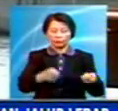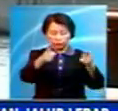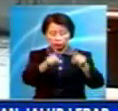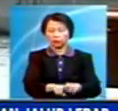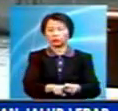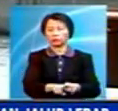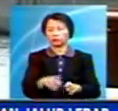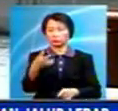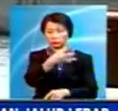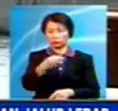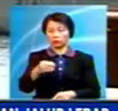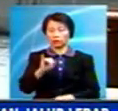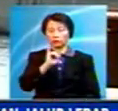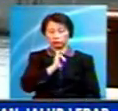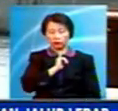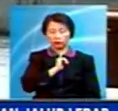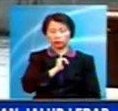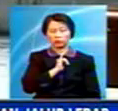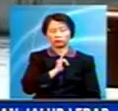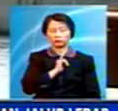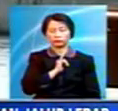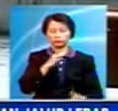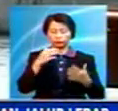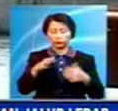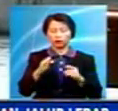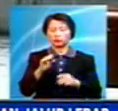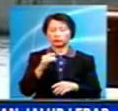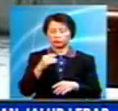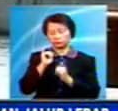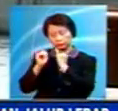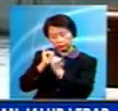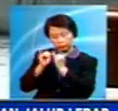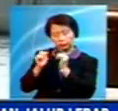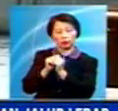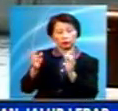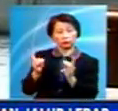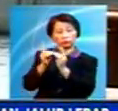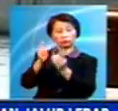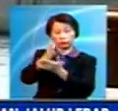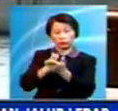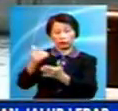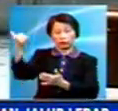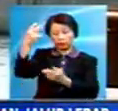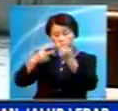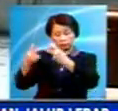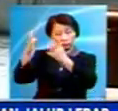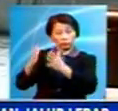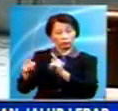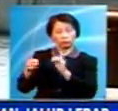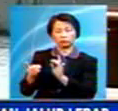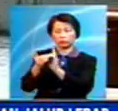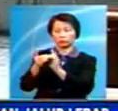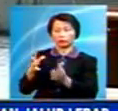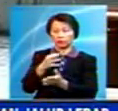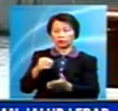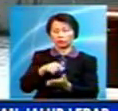berlaku. Dan saya juga sempat menemubual dan bertemu dengan beberapa pengunjung di situ dan